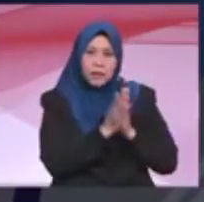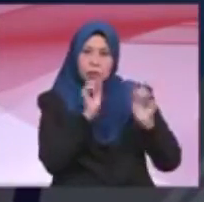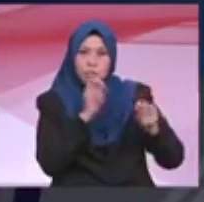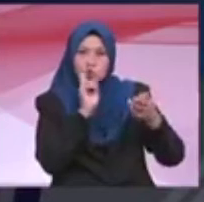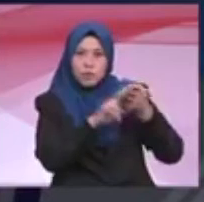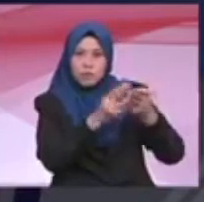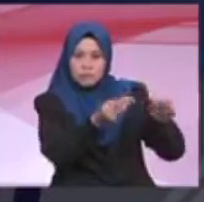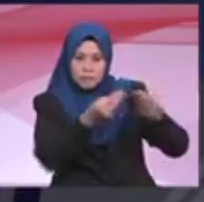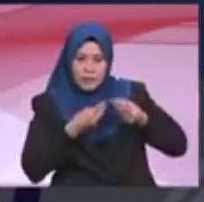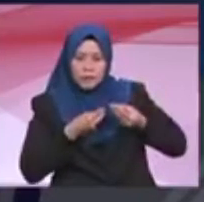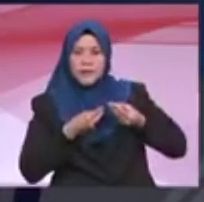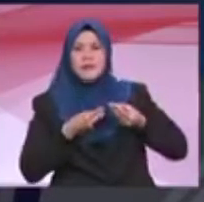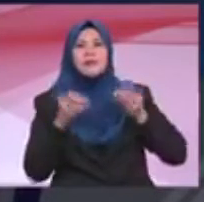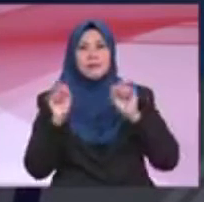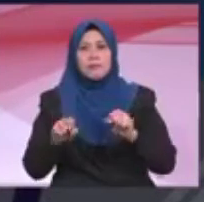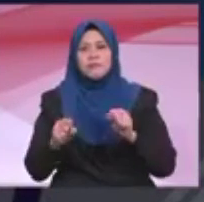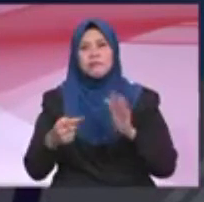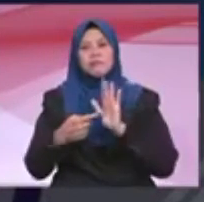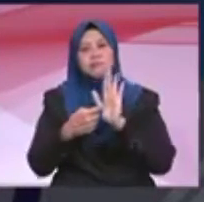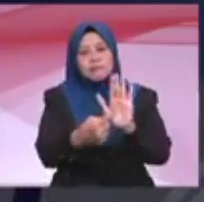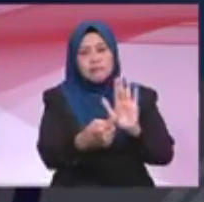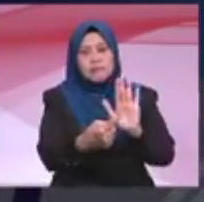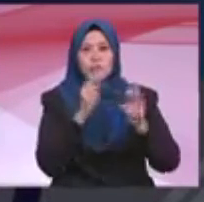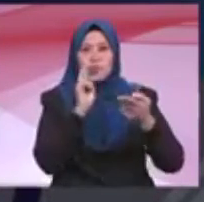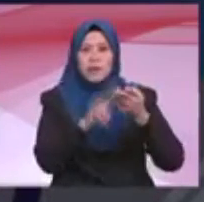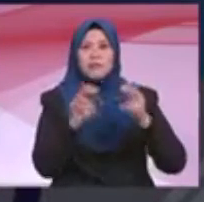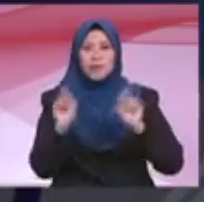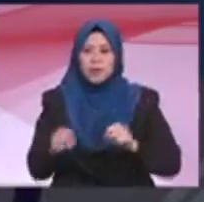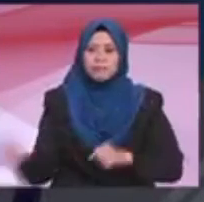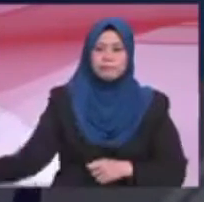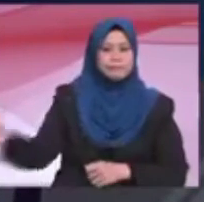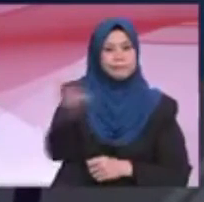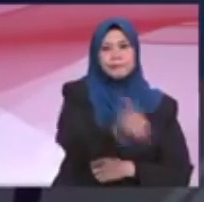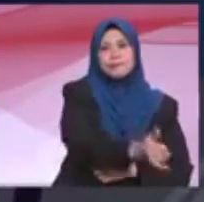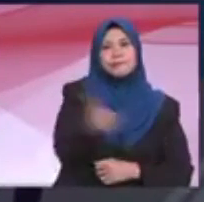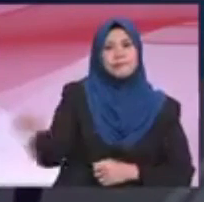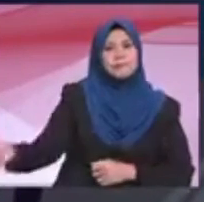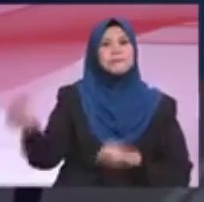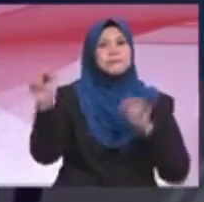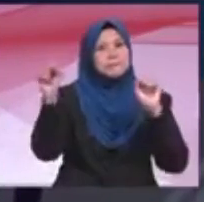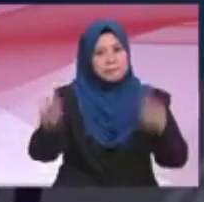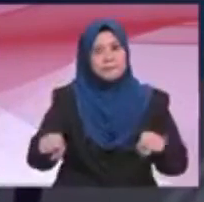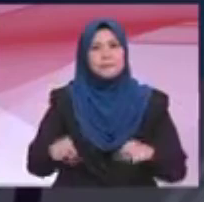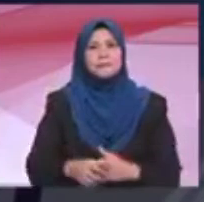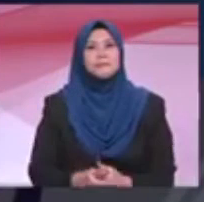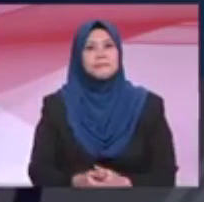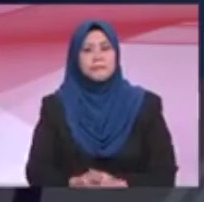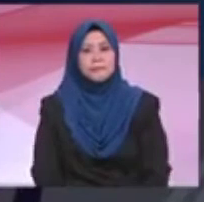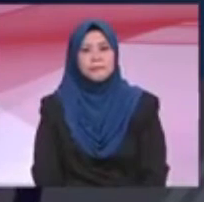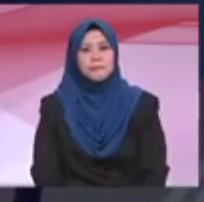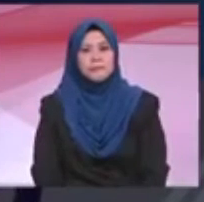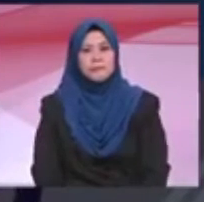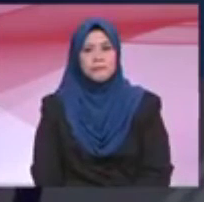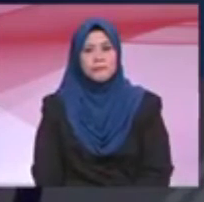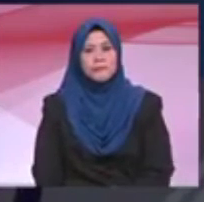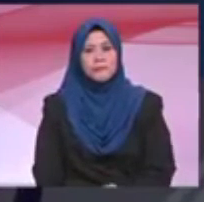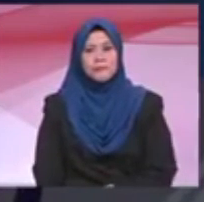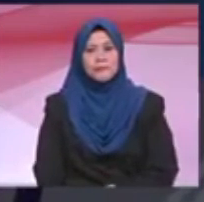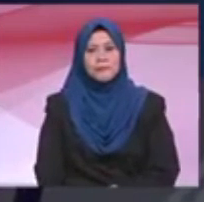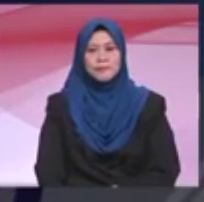balik dan mengikuti persekolahan di kawasan tersebut. Okay? Yep.